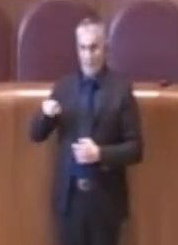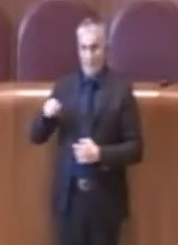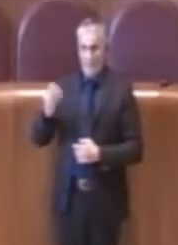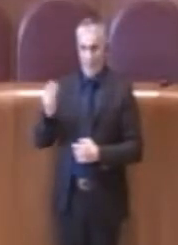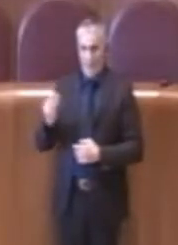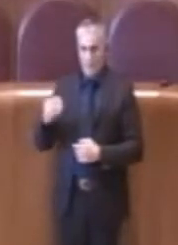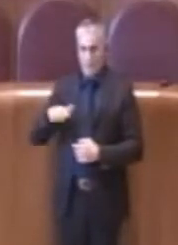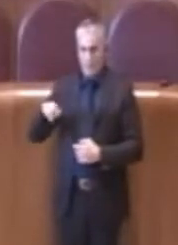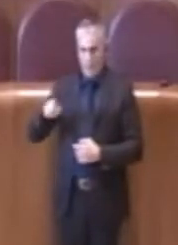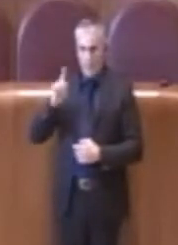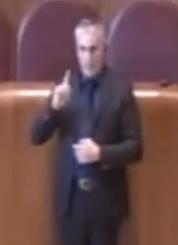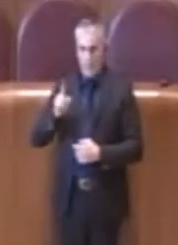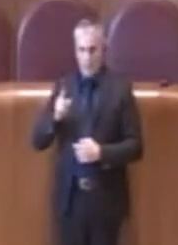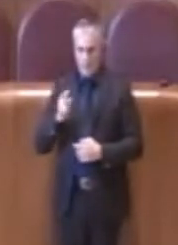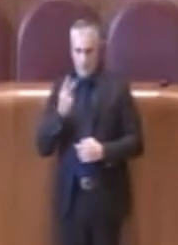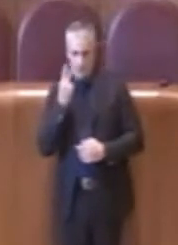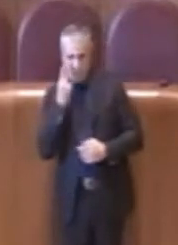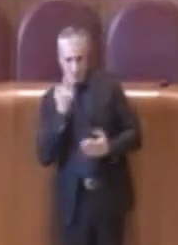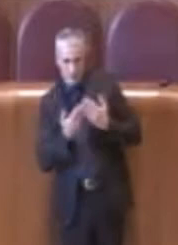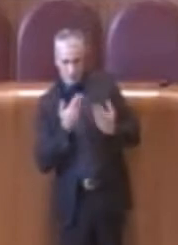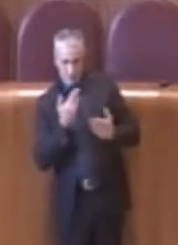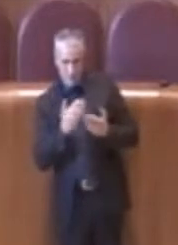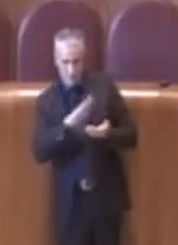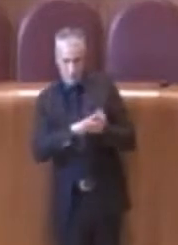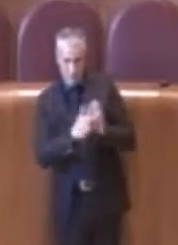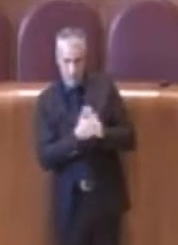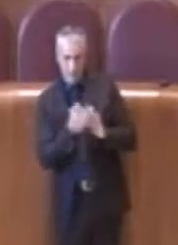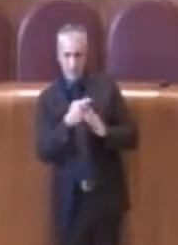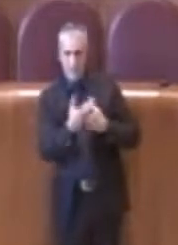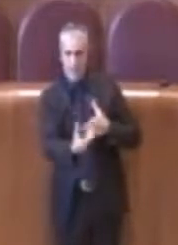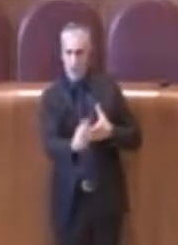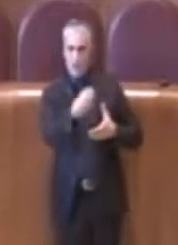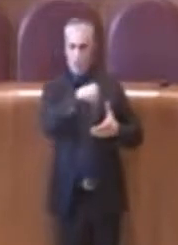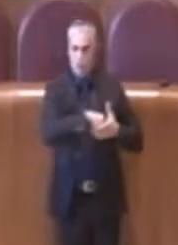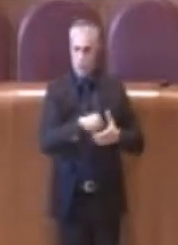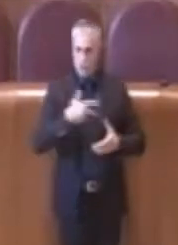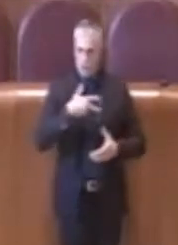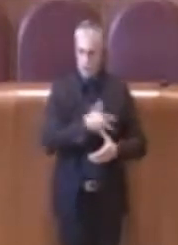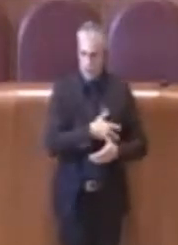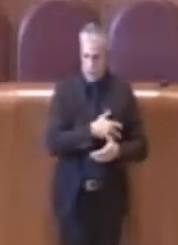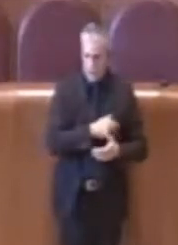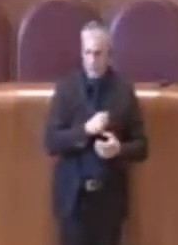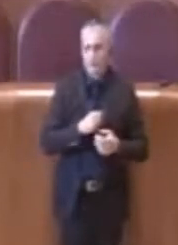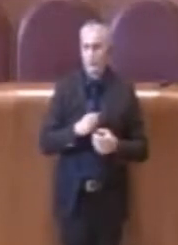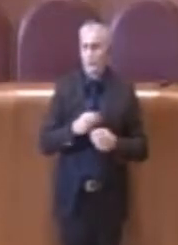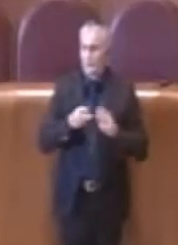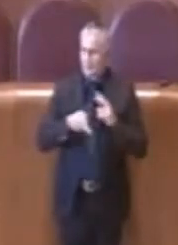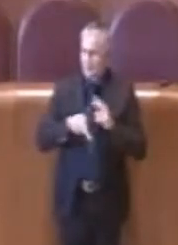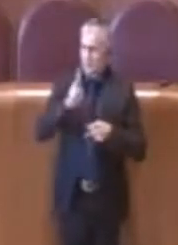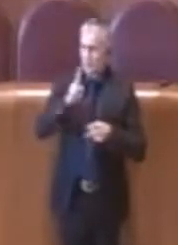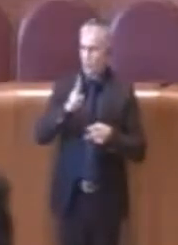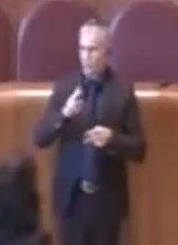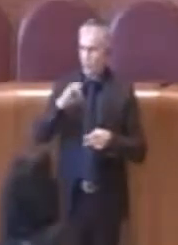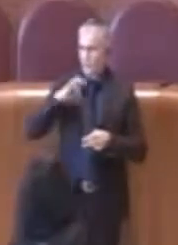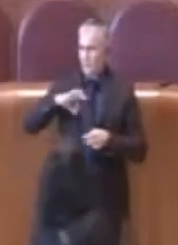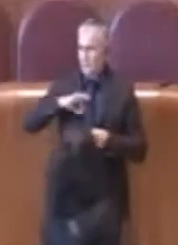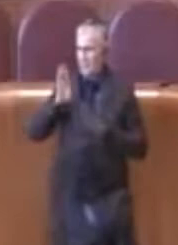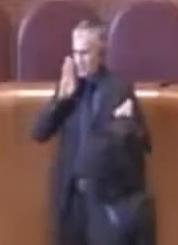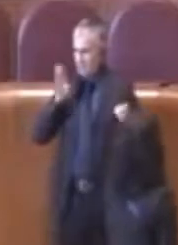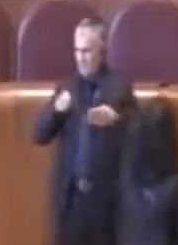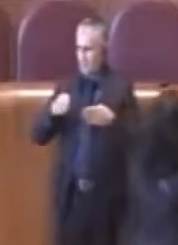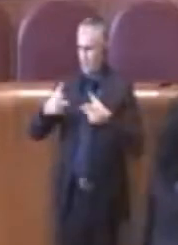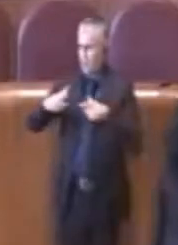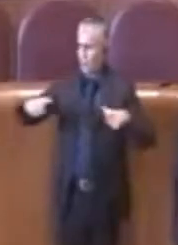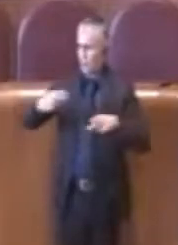dei patti per l'inclusione sociale. Ancora di maggior interesse per quanto ci riguarda e riguarda la città di